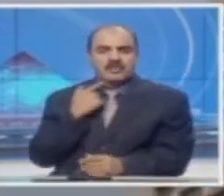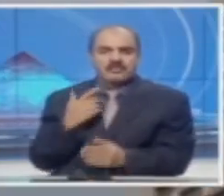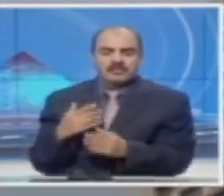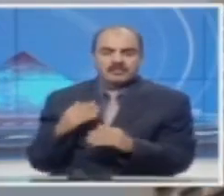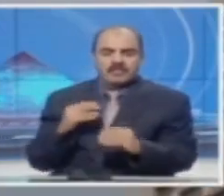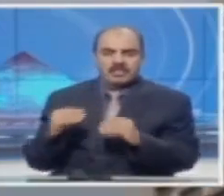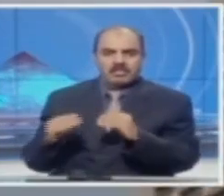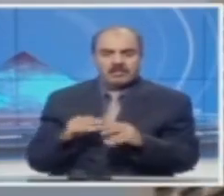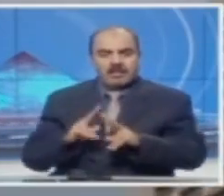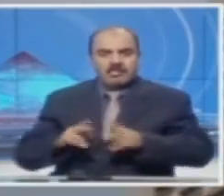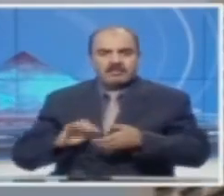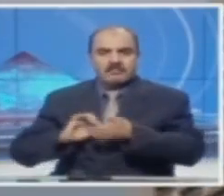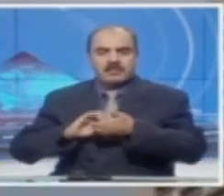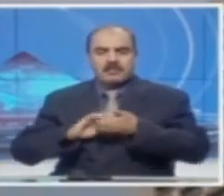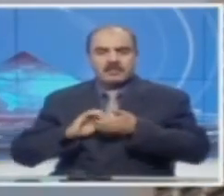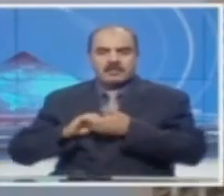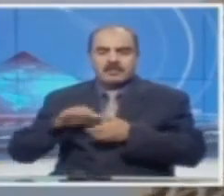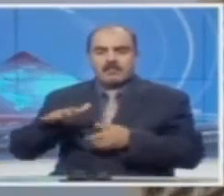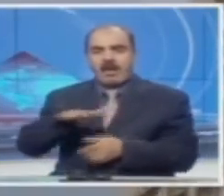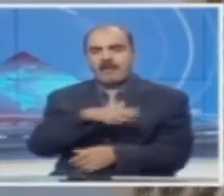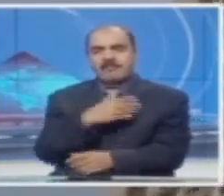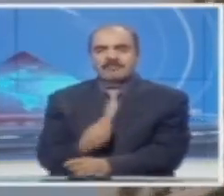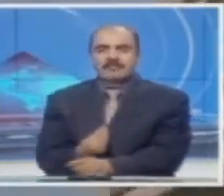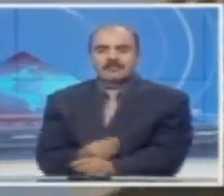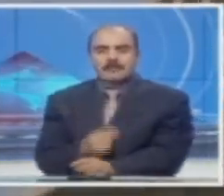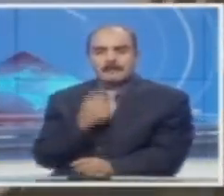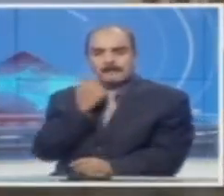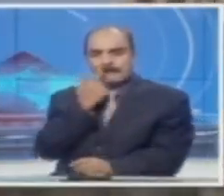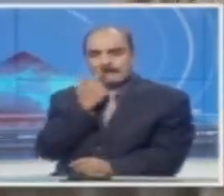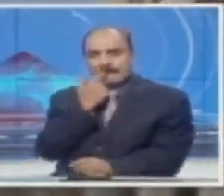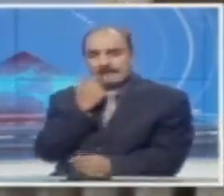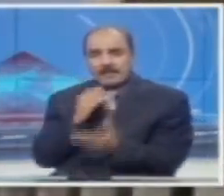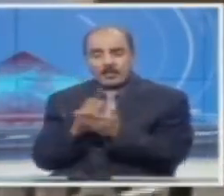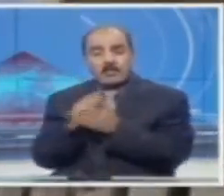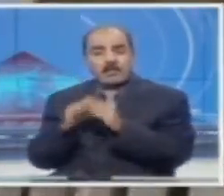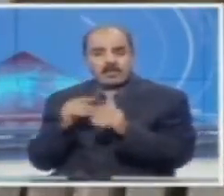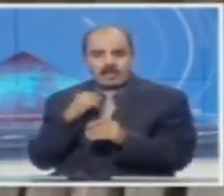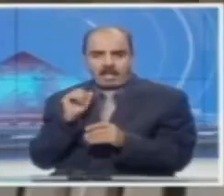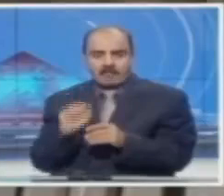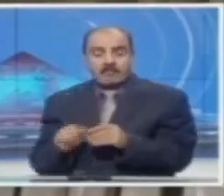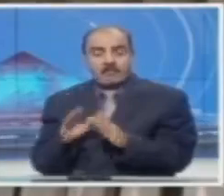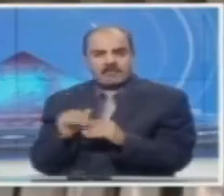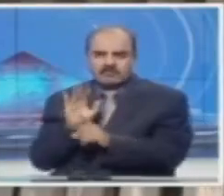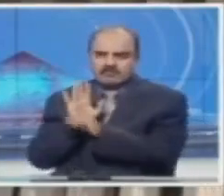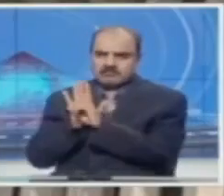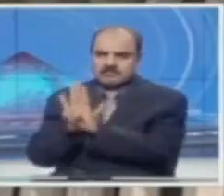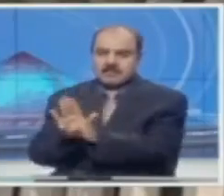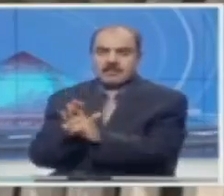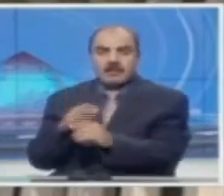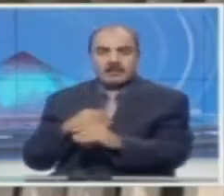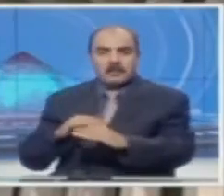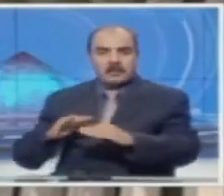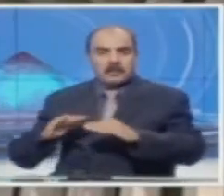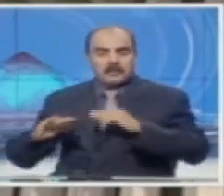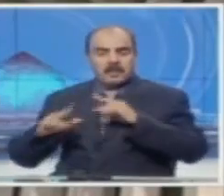أطر ومجالات التعاون في منطقة المتوسط. وجددت الخارجية التأكيد على دعم مصر الكامل لاستقرار وسيادة لبنان